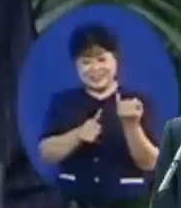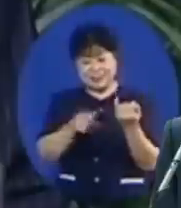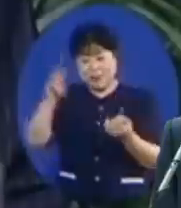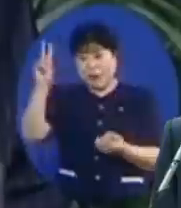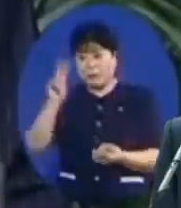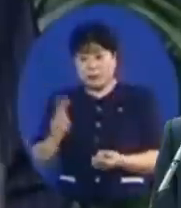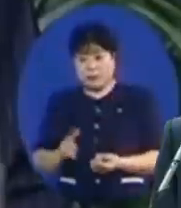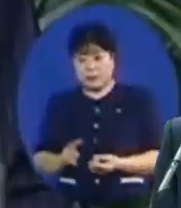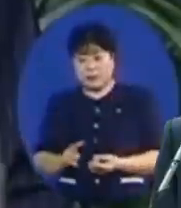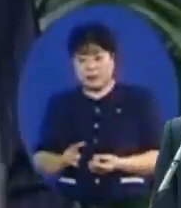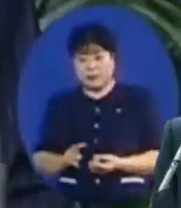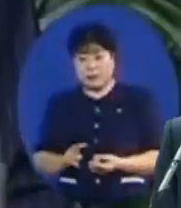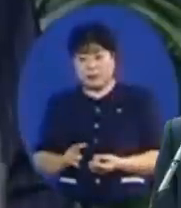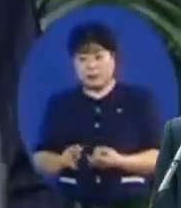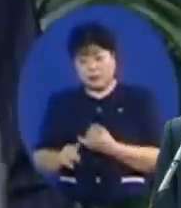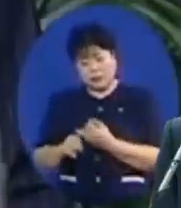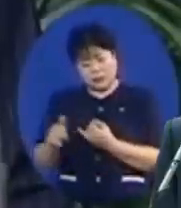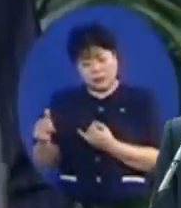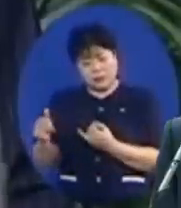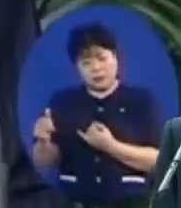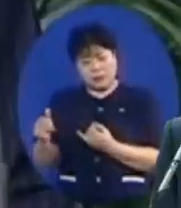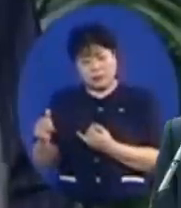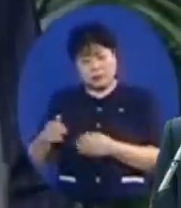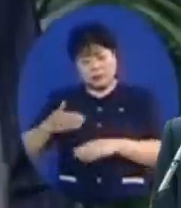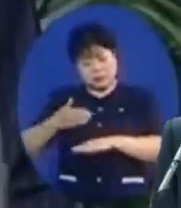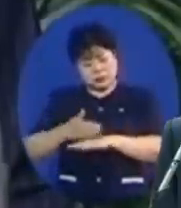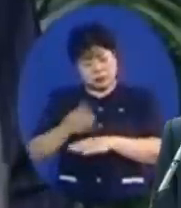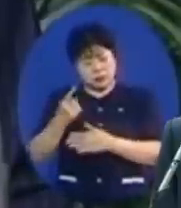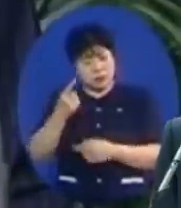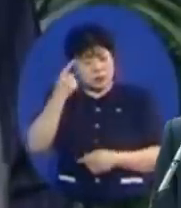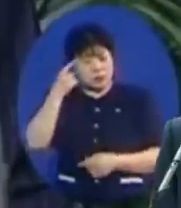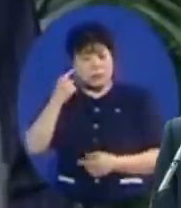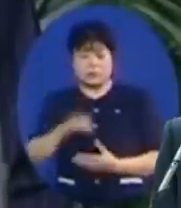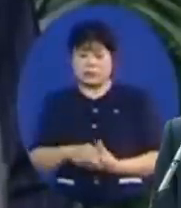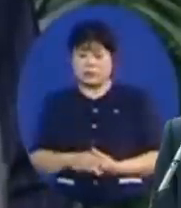하루아침에 아무래도 남편이 늦게 나온다 싶어서